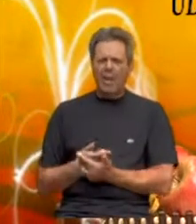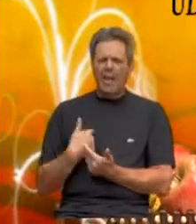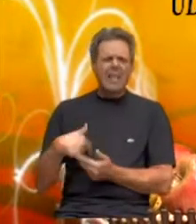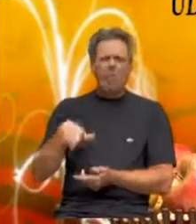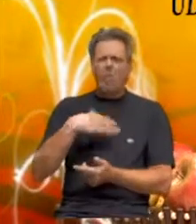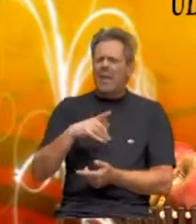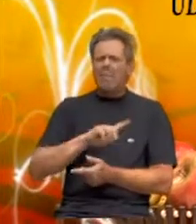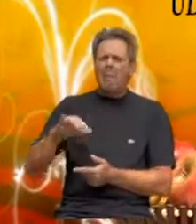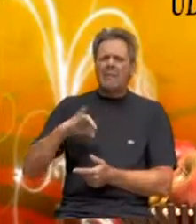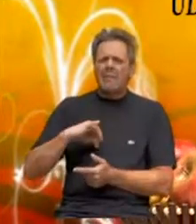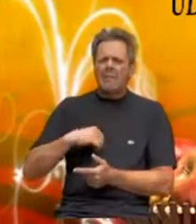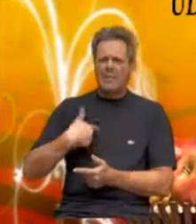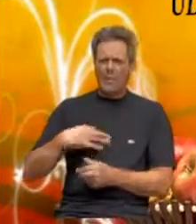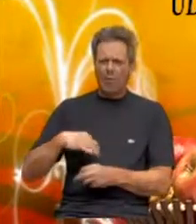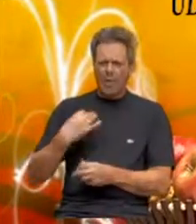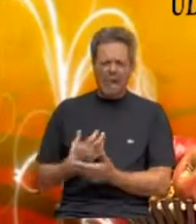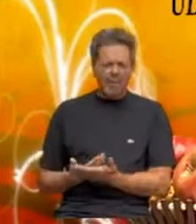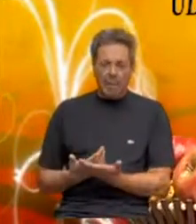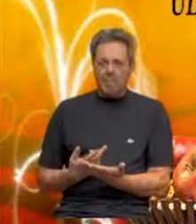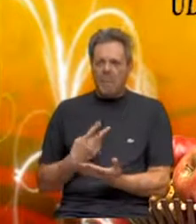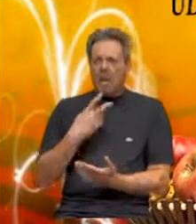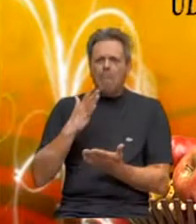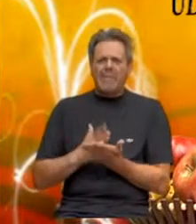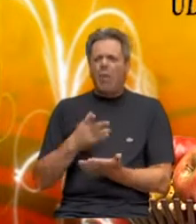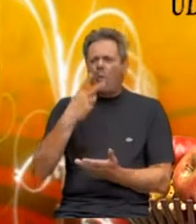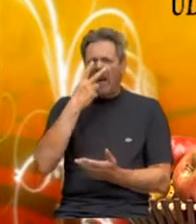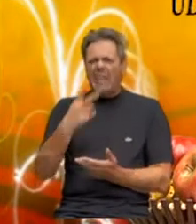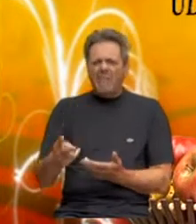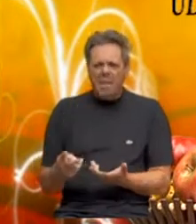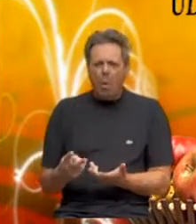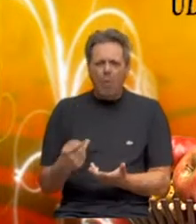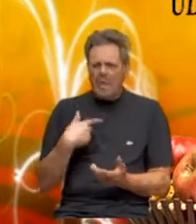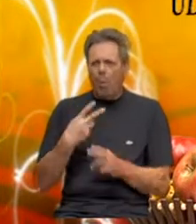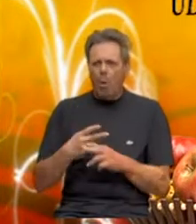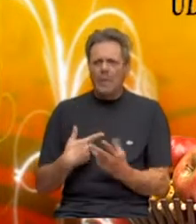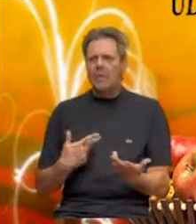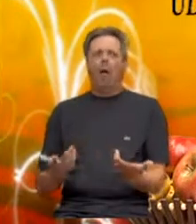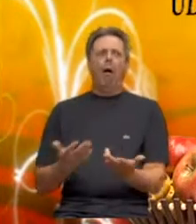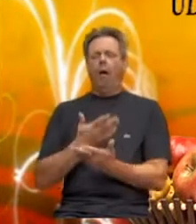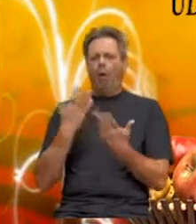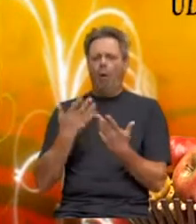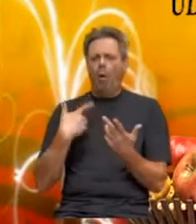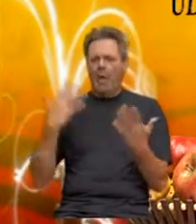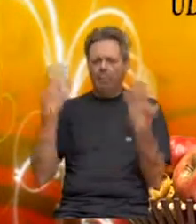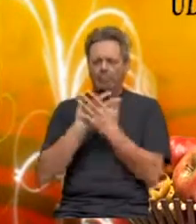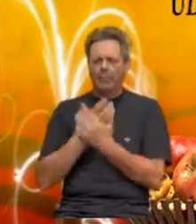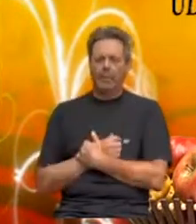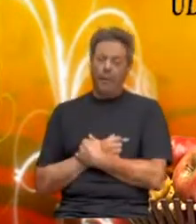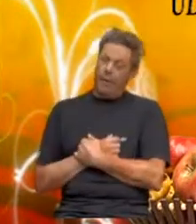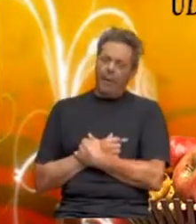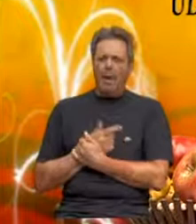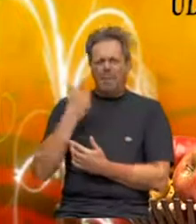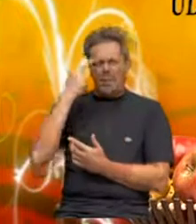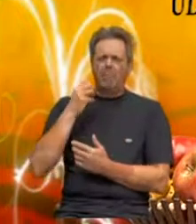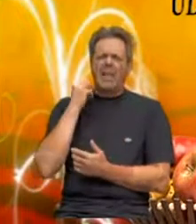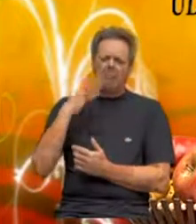nezainteresiran za svoje zdravlje da jednostavno dok se ne razboli ne traži ništa? Pa mislim da su ljudi ipak svake godine sve